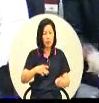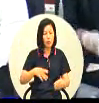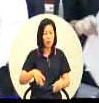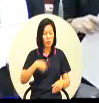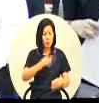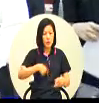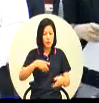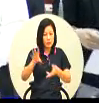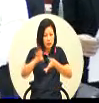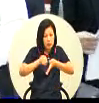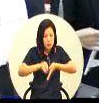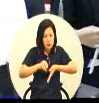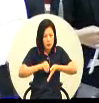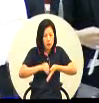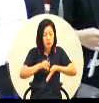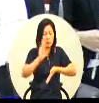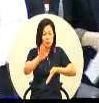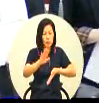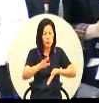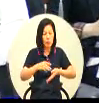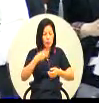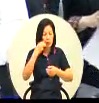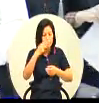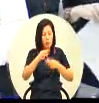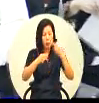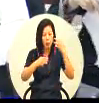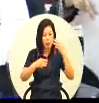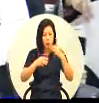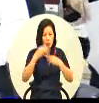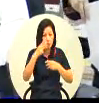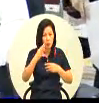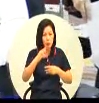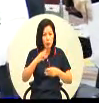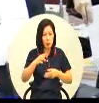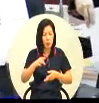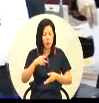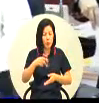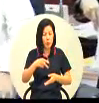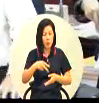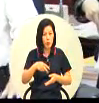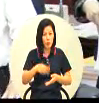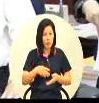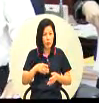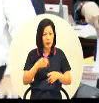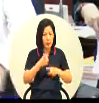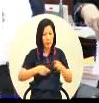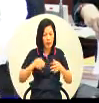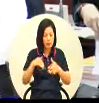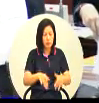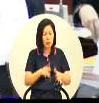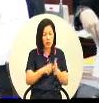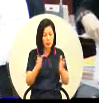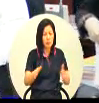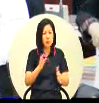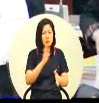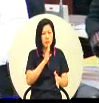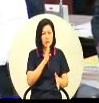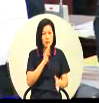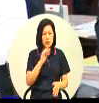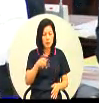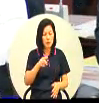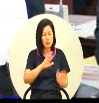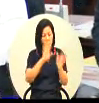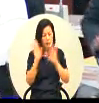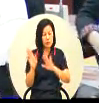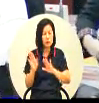体内是3个月，好，是一个半衰期，那个我们的那算一个另外一种半衰期哦。那所以在这种情况下，事实